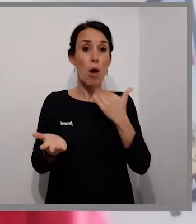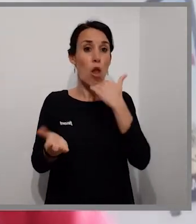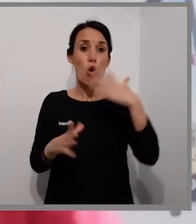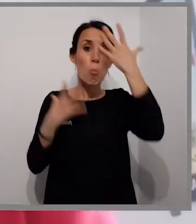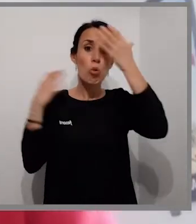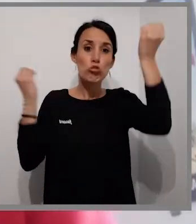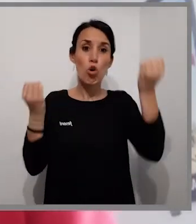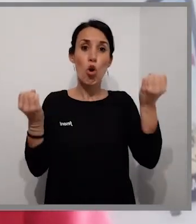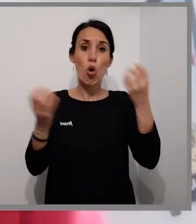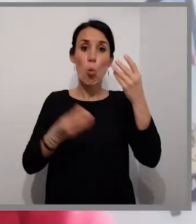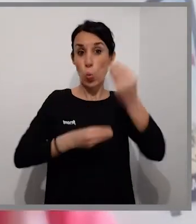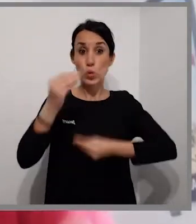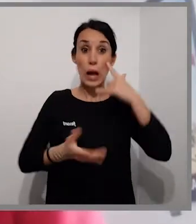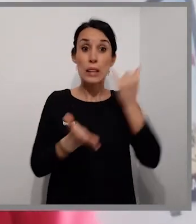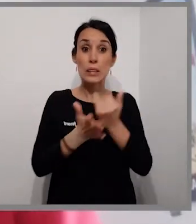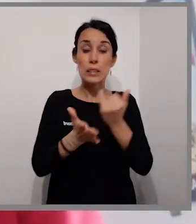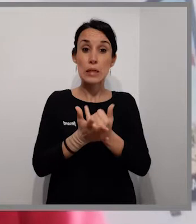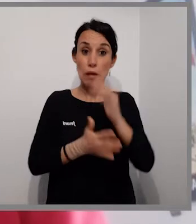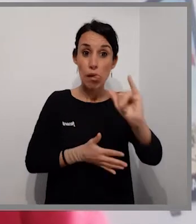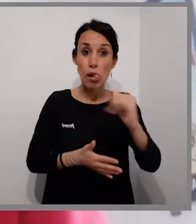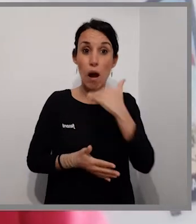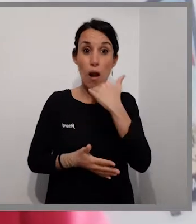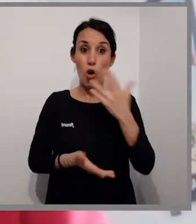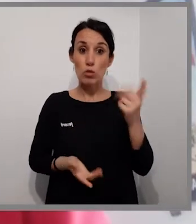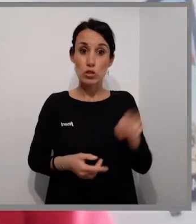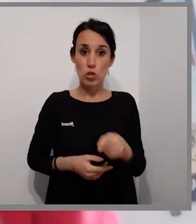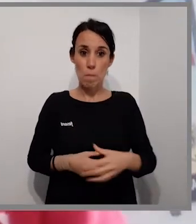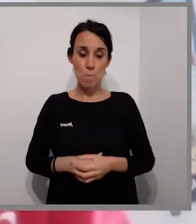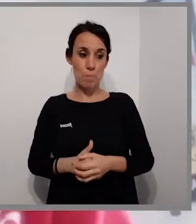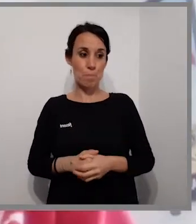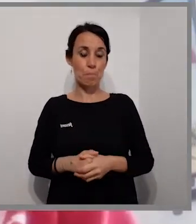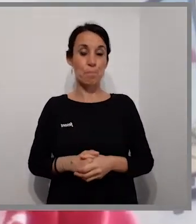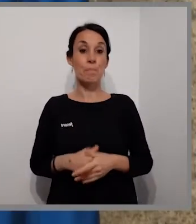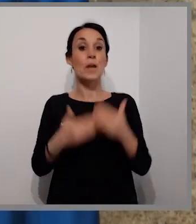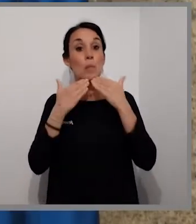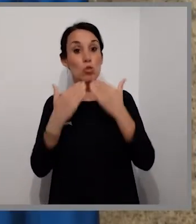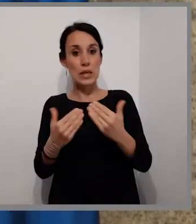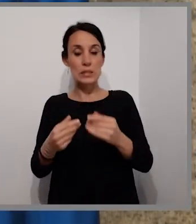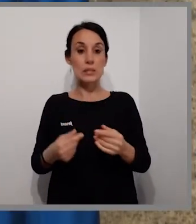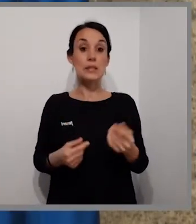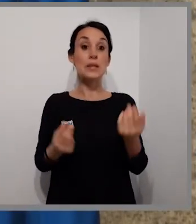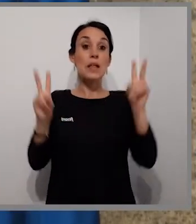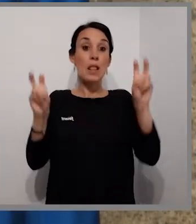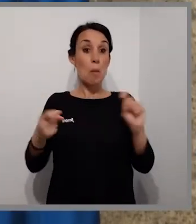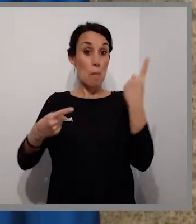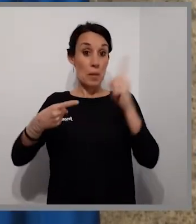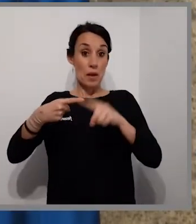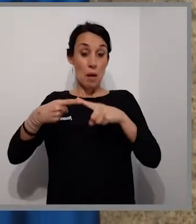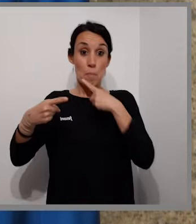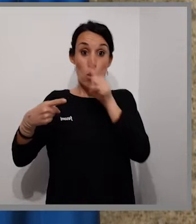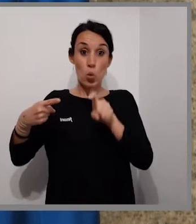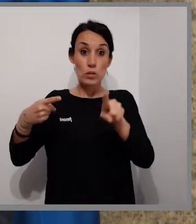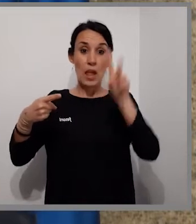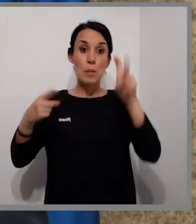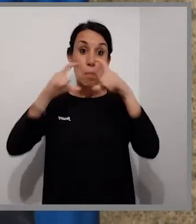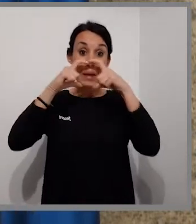s'està preparant algun protocol a seguir a l'hora d'utilitzar aquests tests ràpids. Moltes gràcies. Moltes gràcies. En relació a la seva